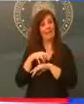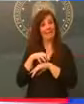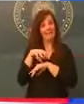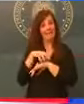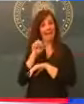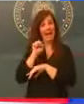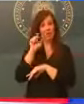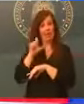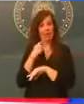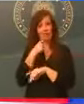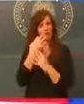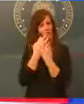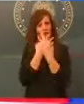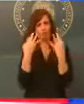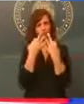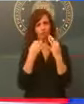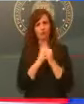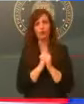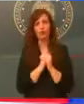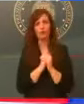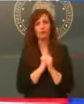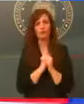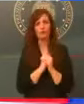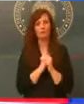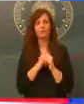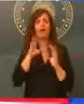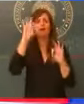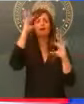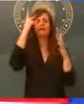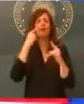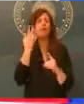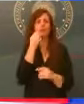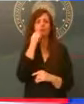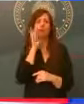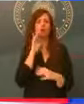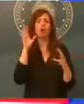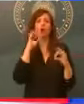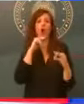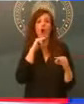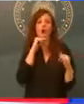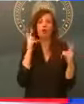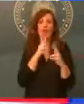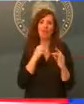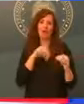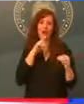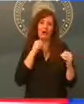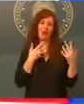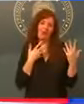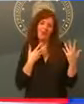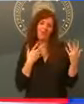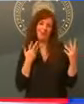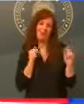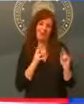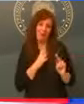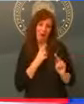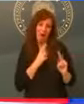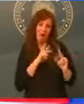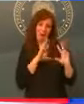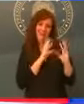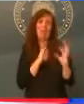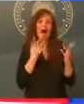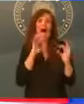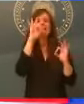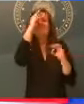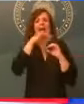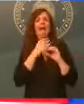se un nostro genitore o addirittura un nonno io non ho più i nonni ma avessi un nonno se entrasse